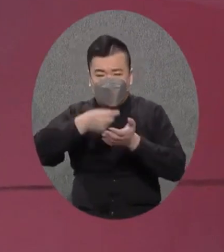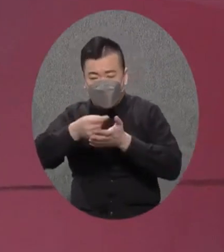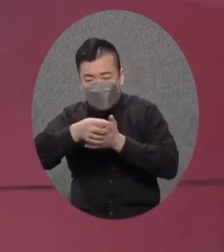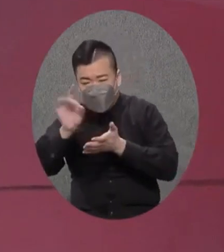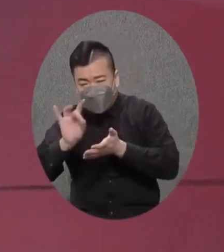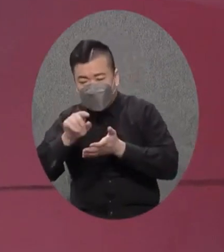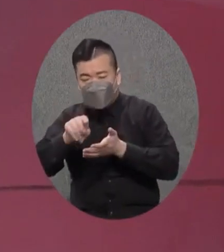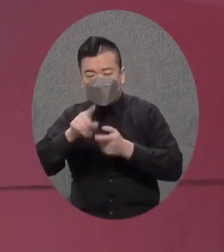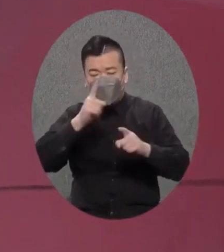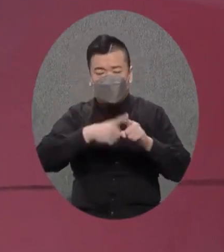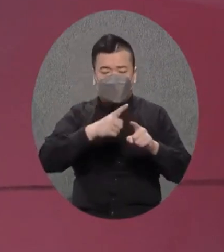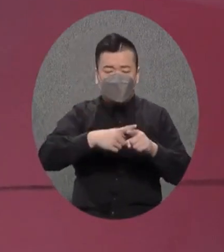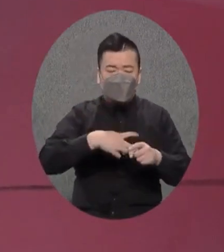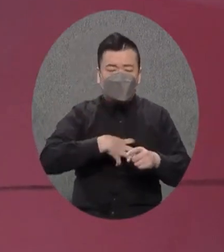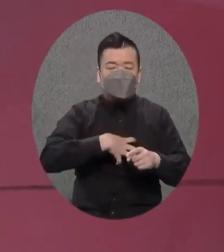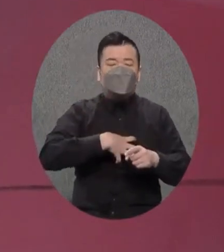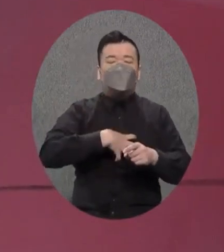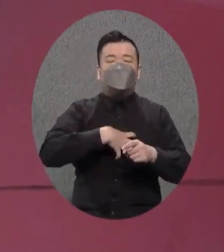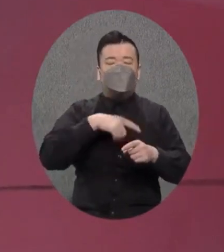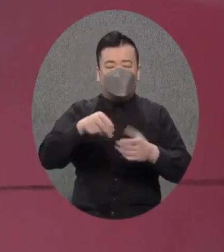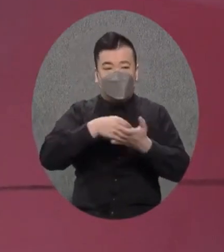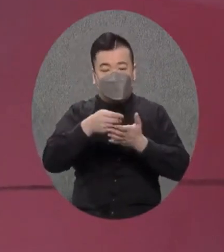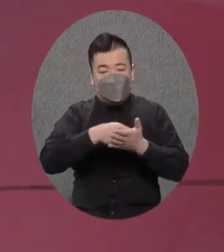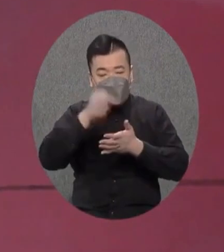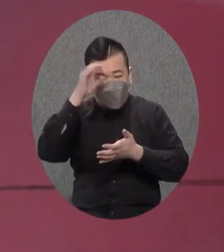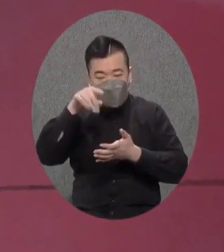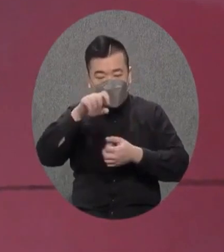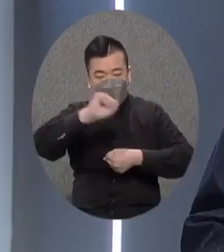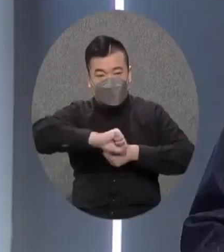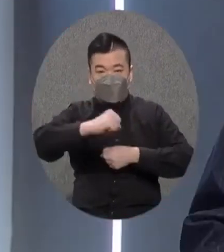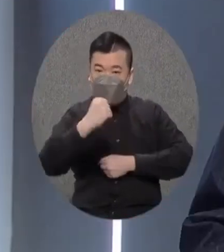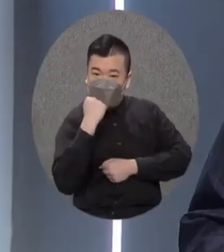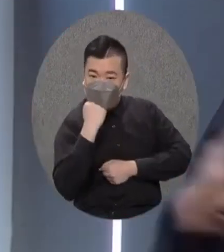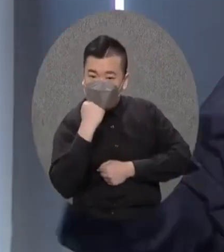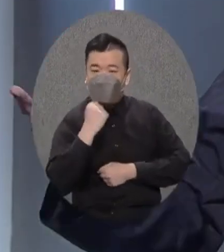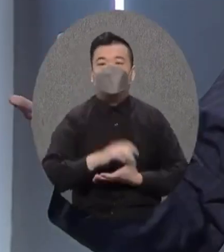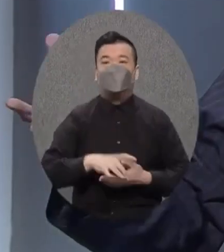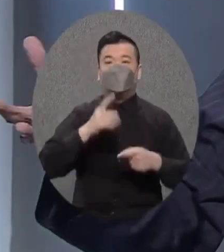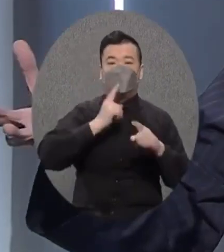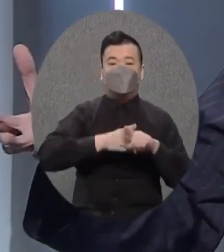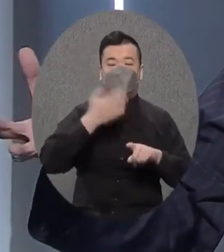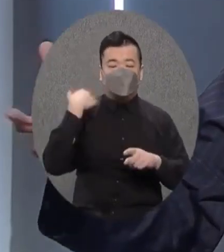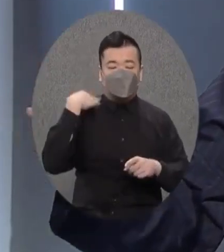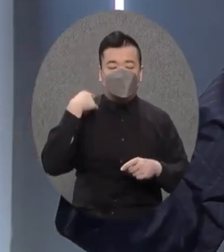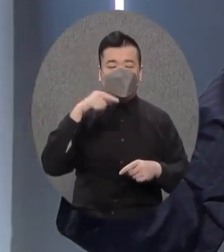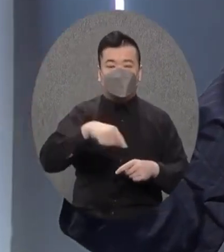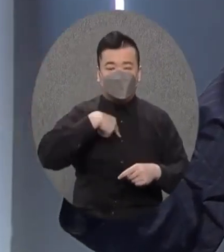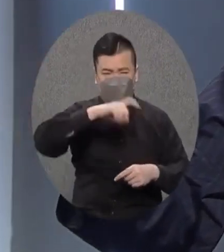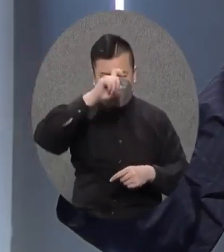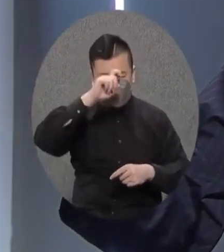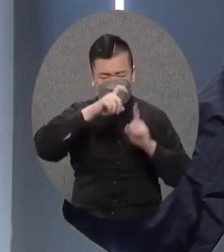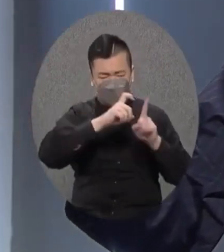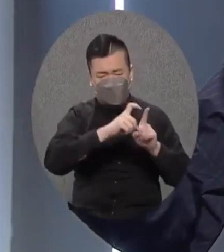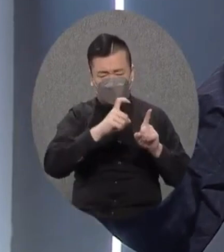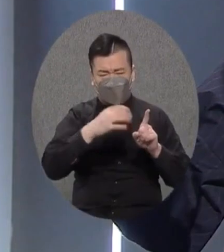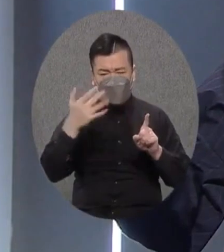到佢嗰個味道，即係個畫作嘅味道強啲咧。咁 因為即係嗰陣時咧，如果仲記得咧，90年代嗰啲